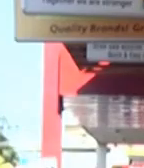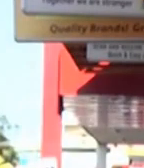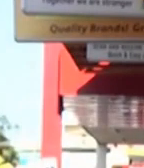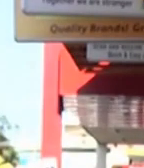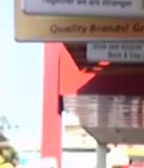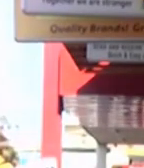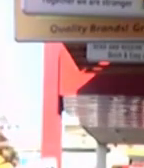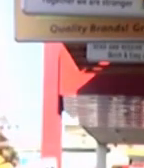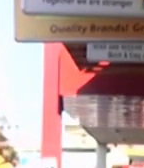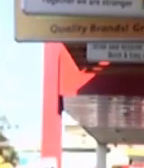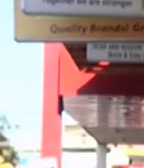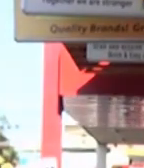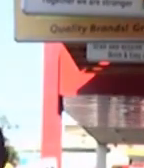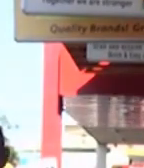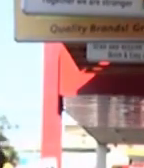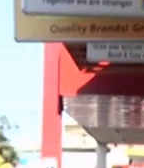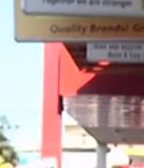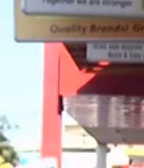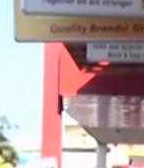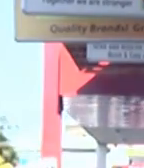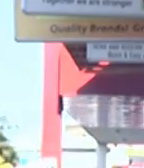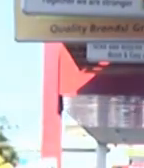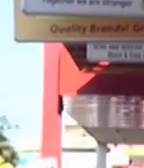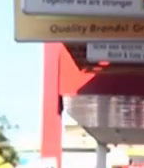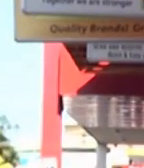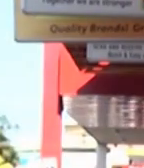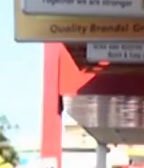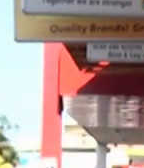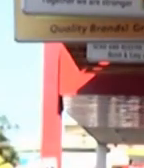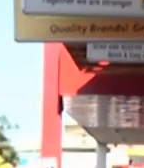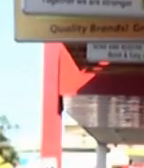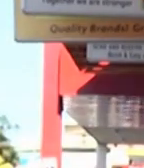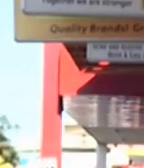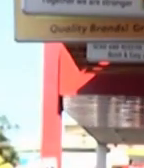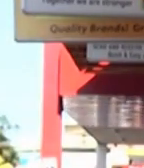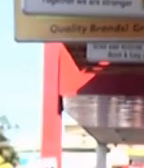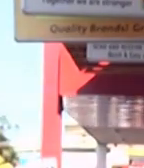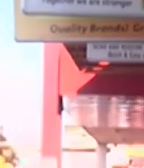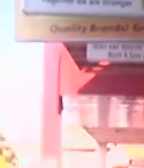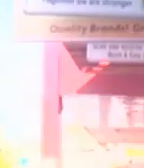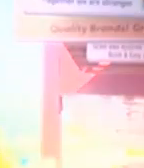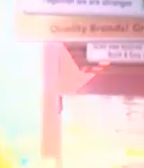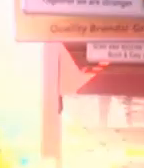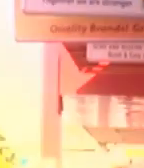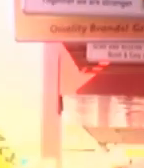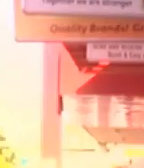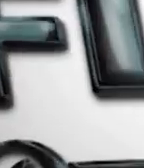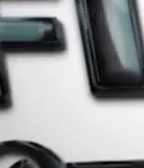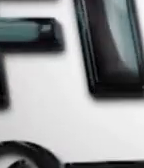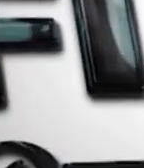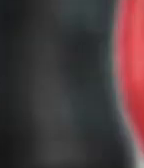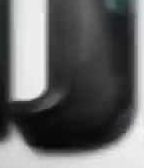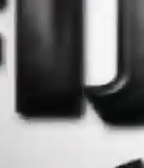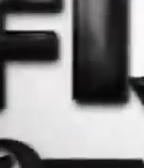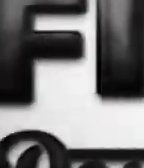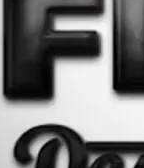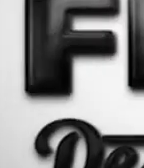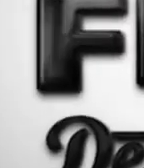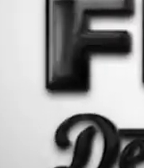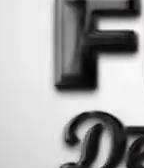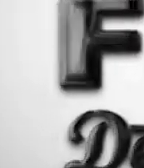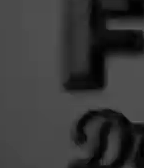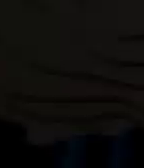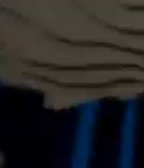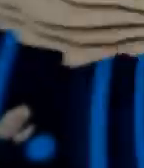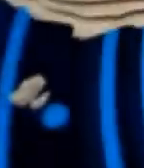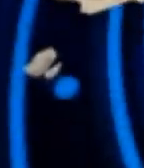Baik tu dia jadi beratahu Radio Fiji बहुत Radio Fiji रोज सुनता हूँ. रेडियो फीजी 2 देश